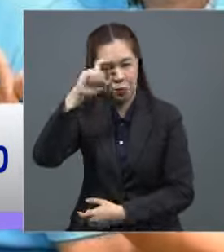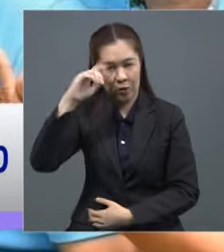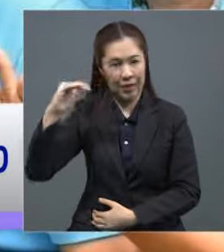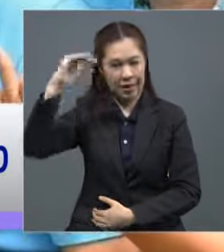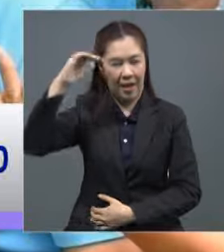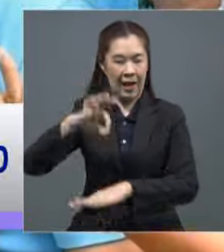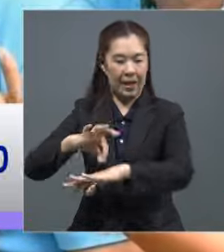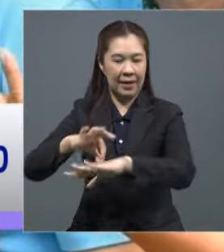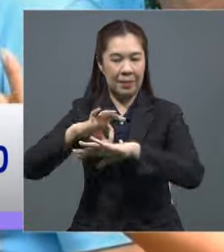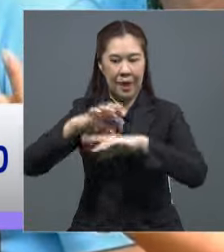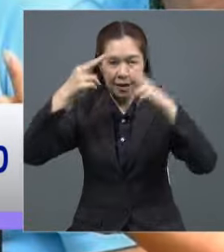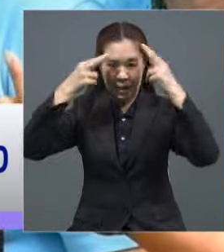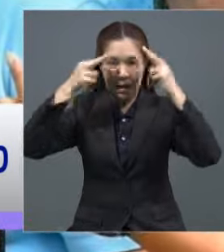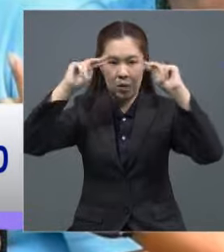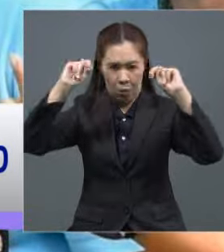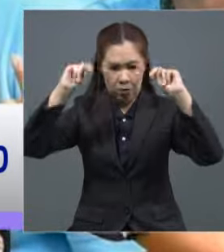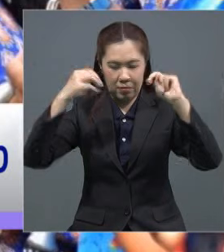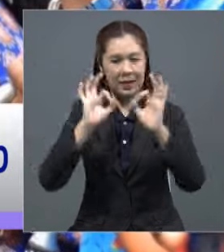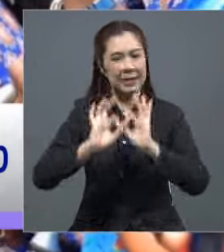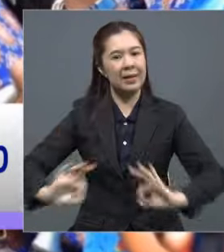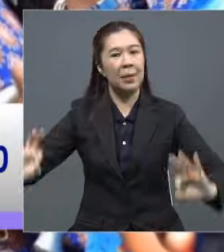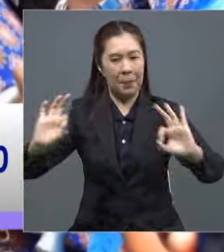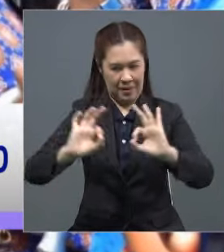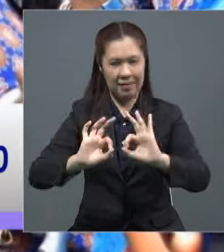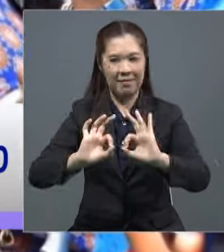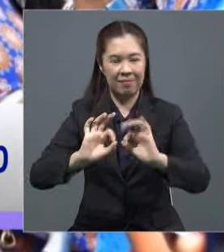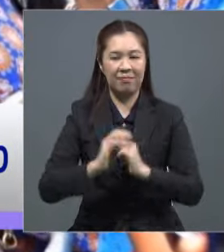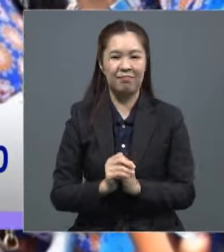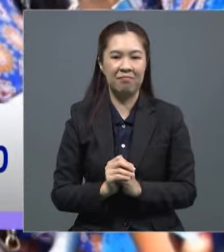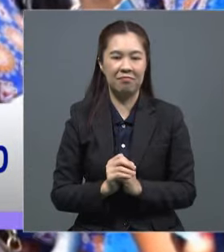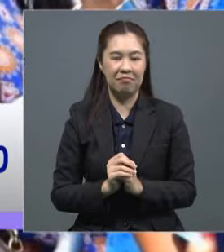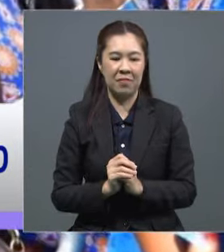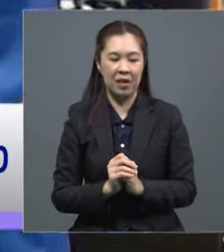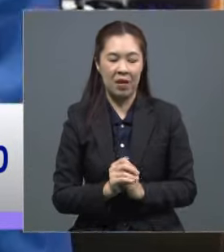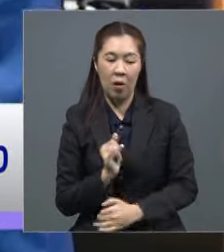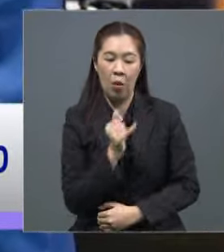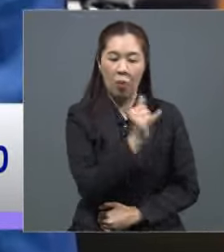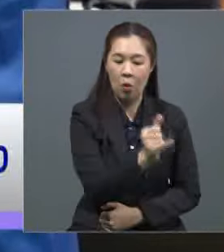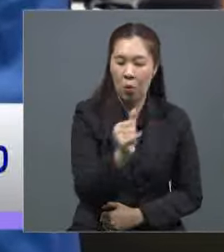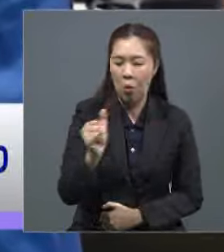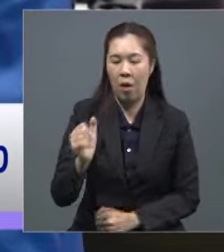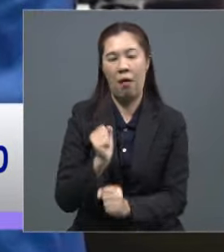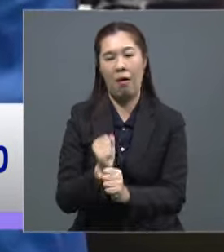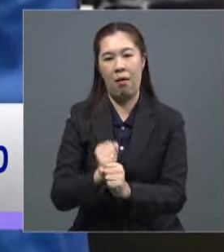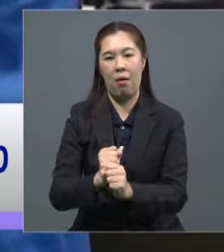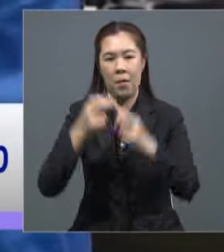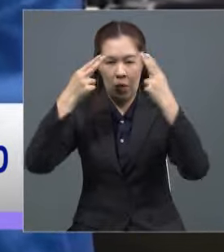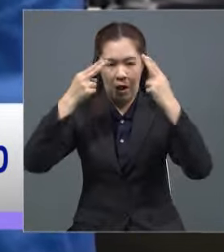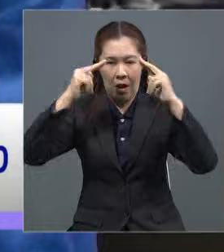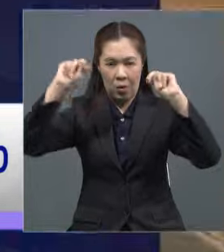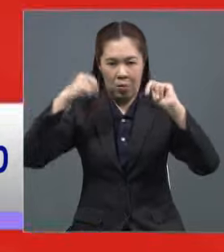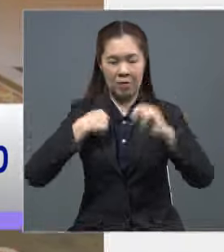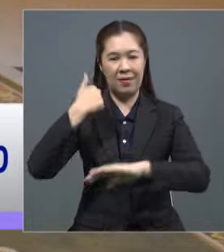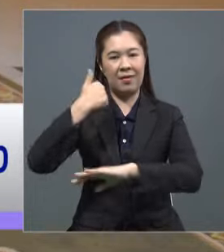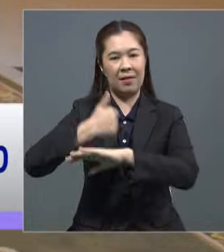นั่งเก้าอี้นายกรัฐมนตรีก็ถือเป็นเรื่องสำคัญครับที่ต้องลงพื้นที่ในฐานะของนายกรัฐมนตรีซึ่งเป็นผู้บริหาร